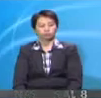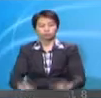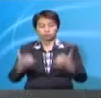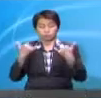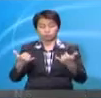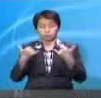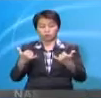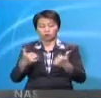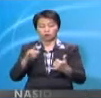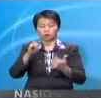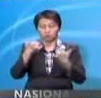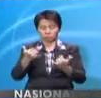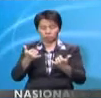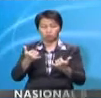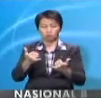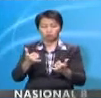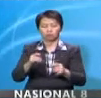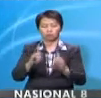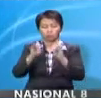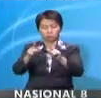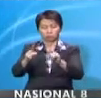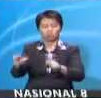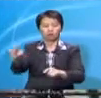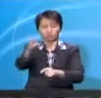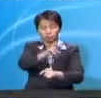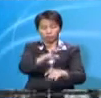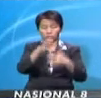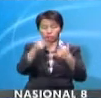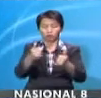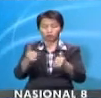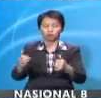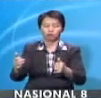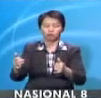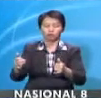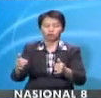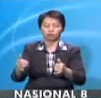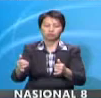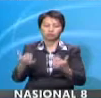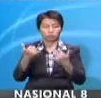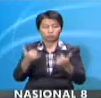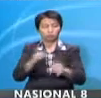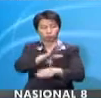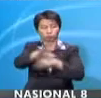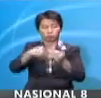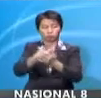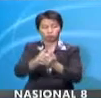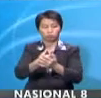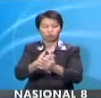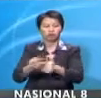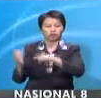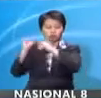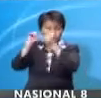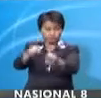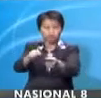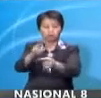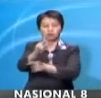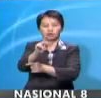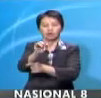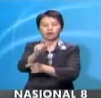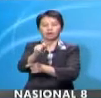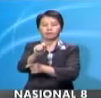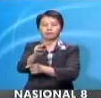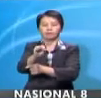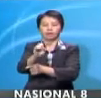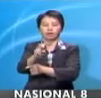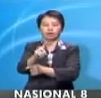Sekarang dia dekat perjalanan untuk yang berlaku itu berlepas semua yang pergi dekat Kathmandu sekarang.